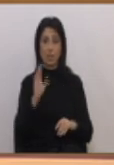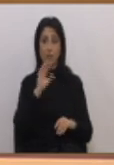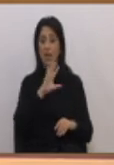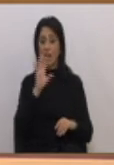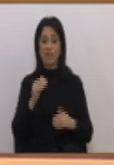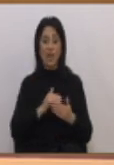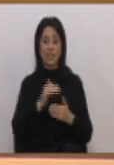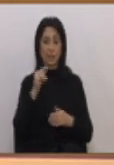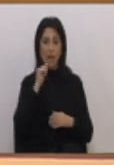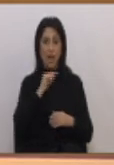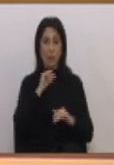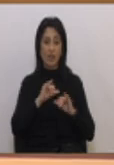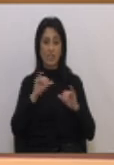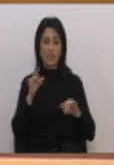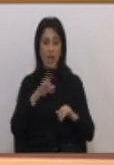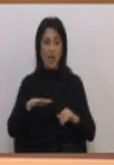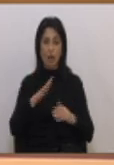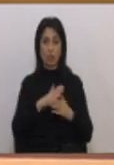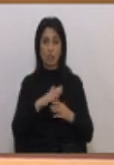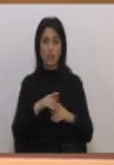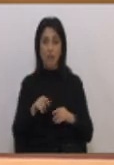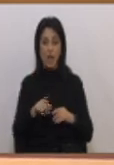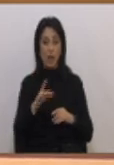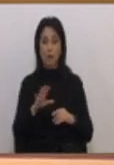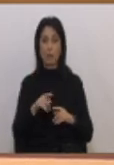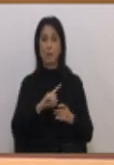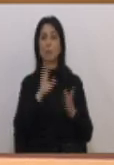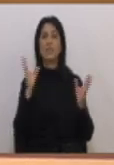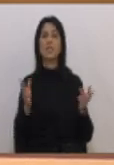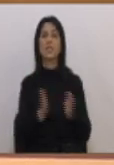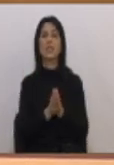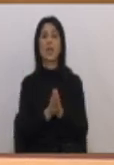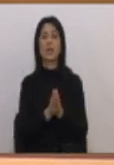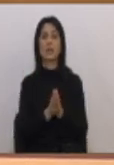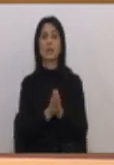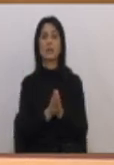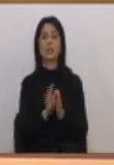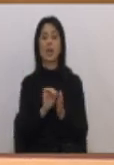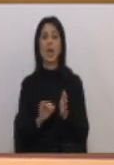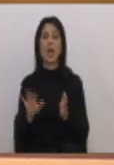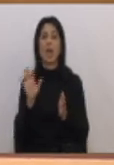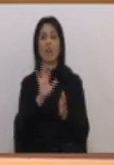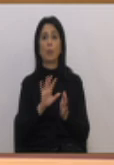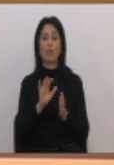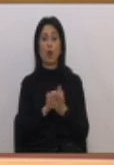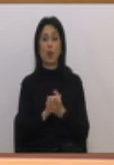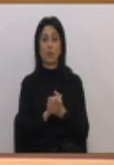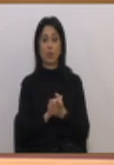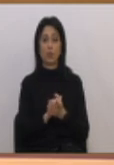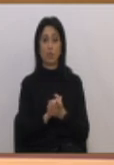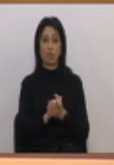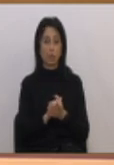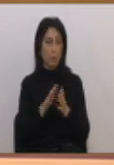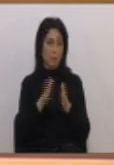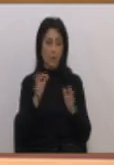ყველაზე მაღალი ეკონომიკური ზრდა გვაქვს რეგიონში, არ მხოლოდ რეგიონში, არამედ მთლიანად ევროპის ევროკავშირში.